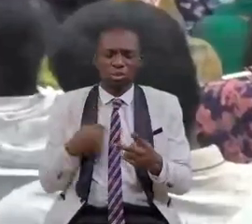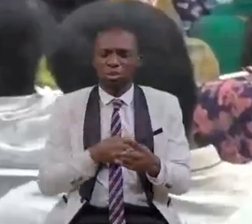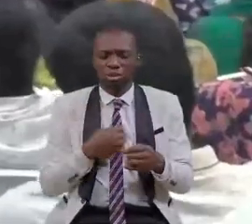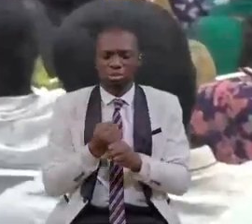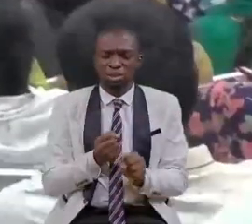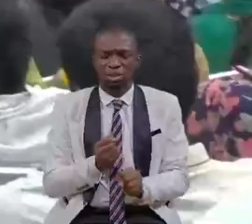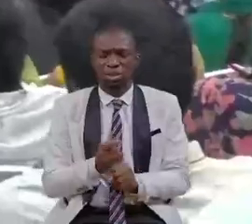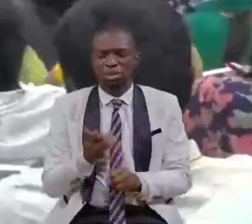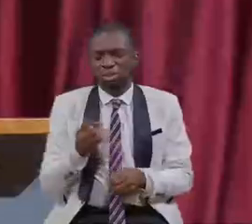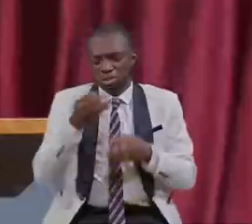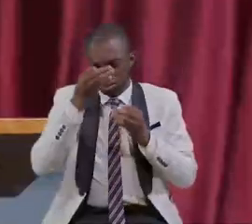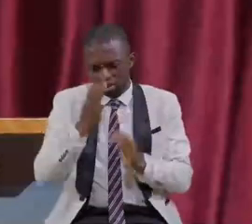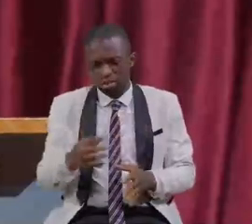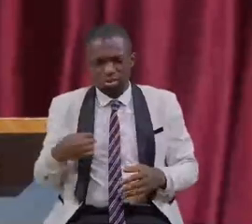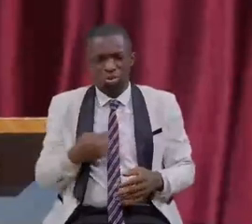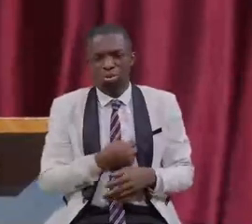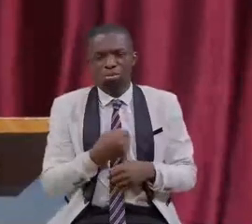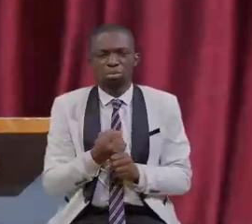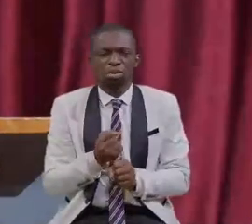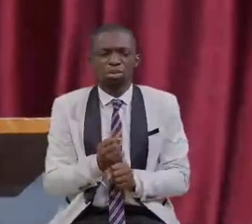pourraient nous attirer,